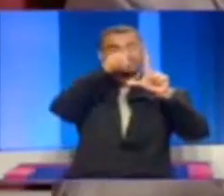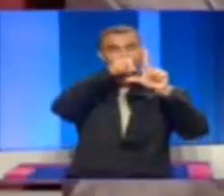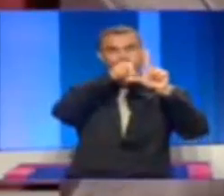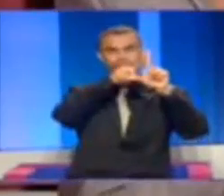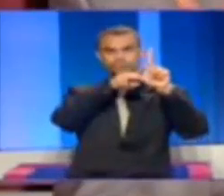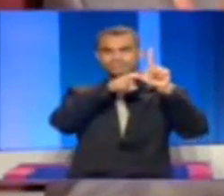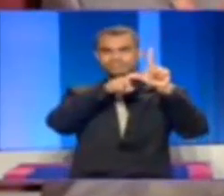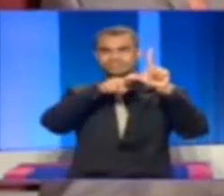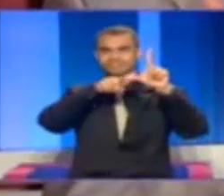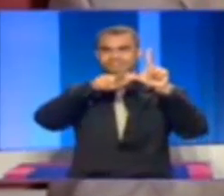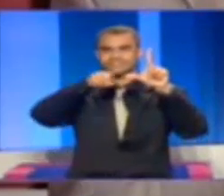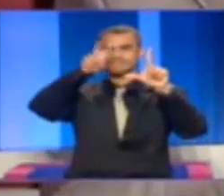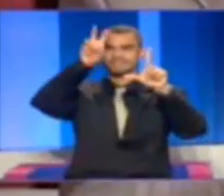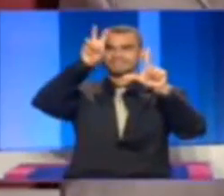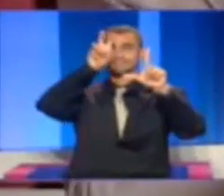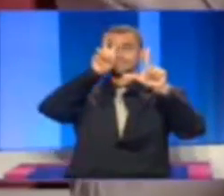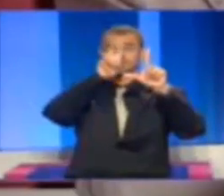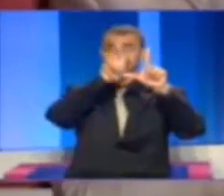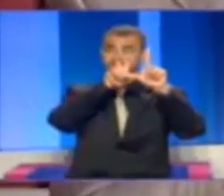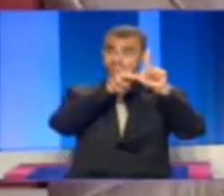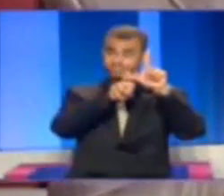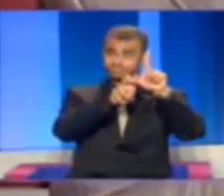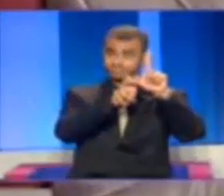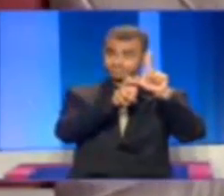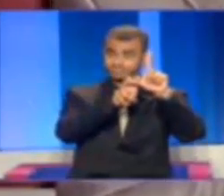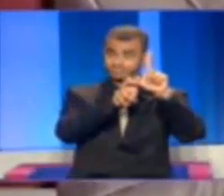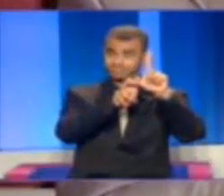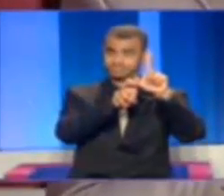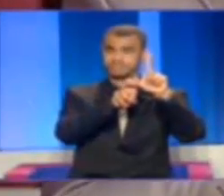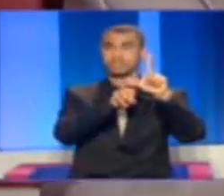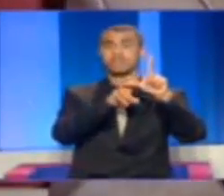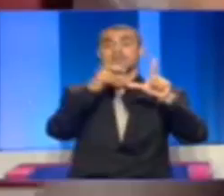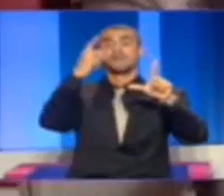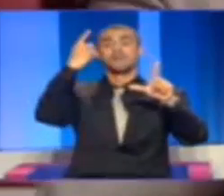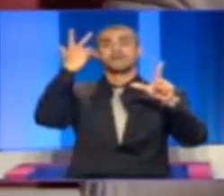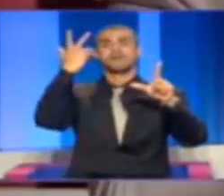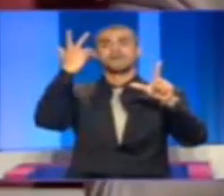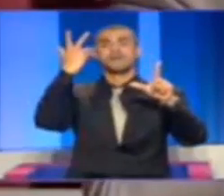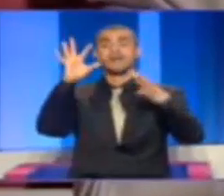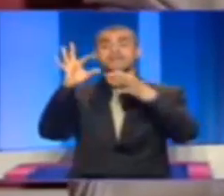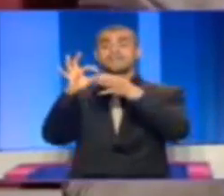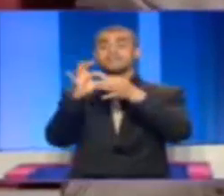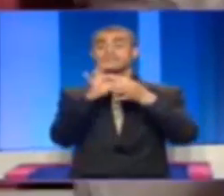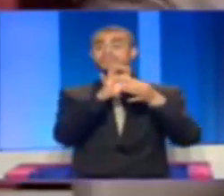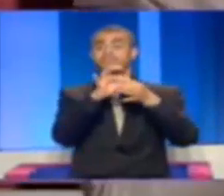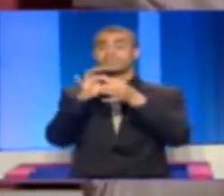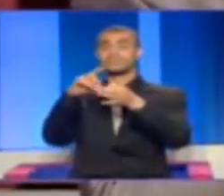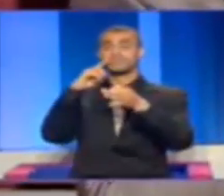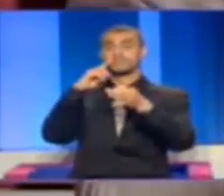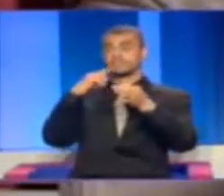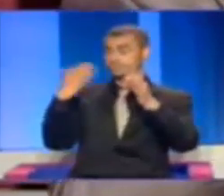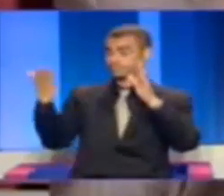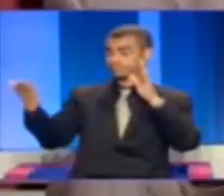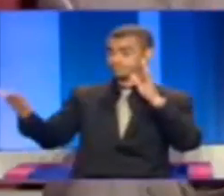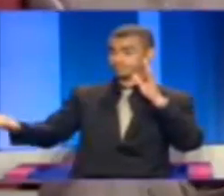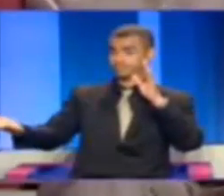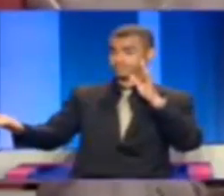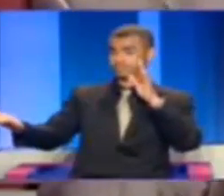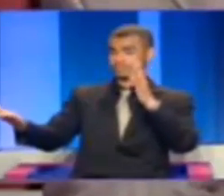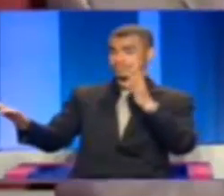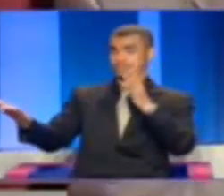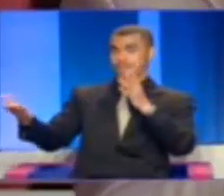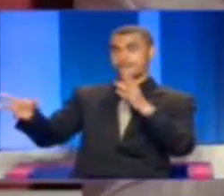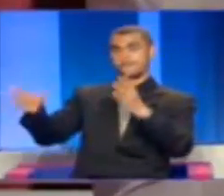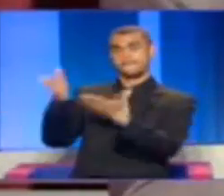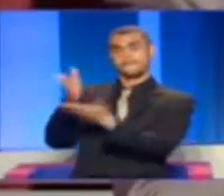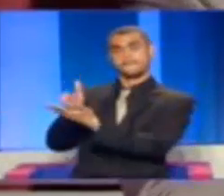شي 2600 كونفيغوراسيون ديال اليدين، ولازم نربط ما بين الاشاره ما بين الحاجه اللي كنشير لها سينيفيون